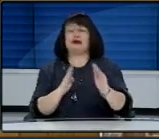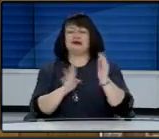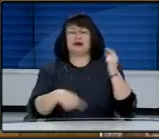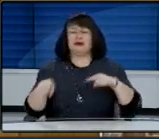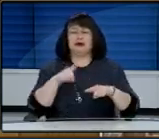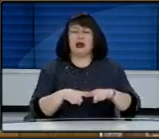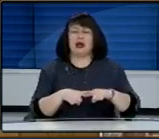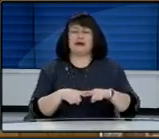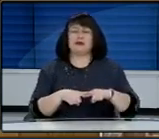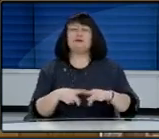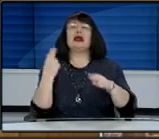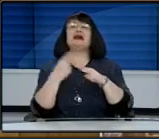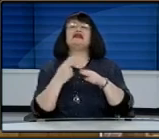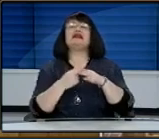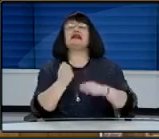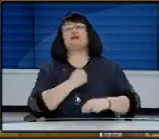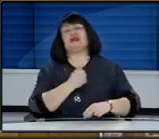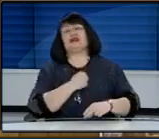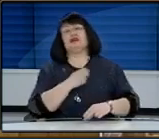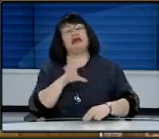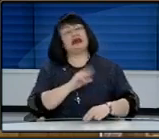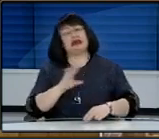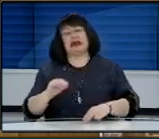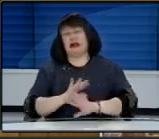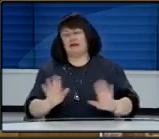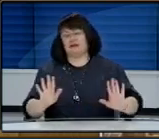μας και τις αξίες μας μαζί.